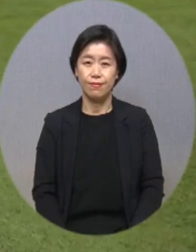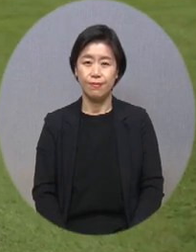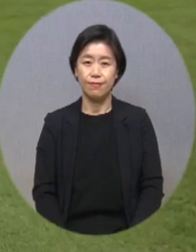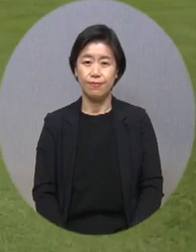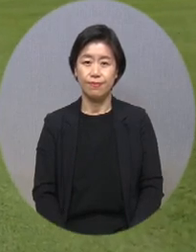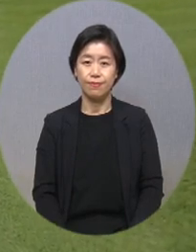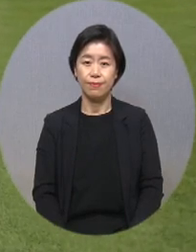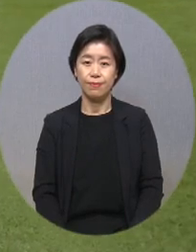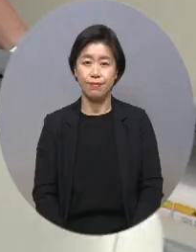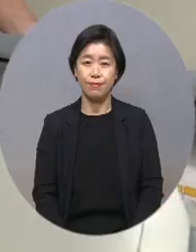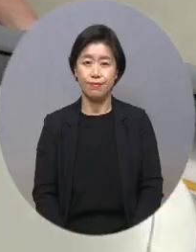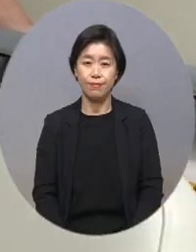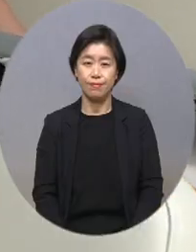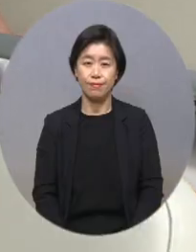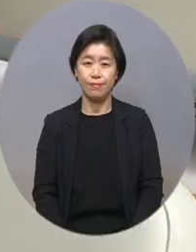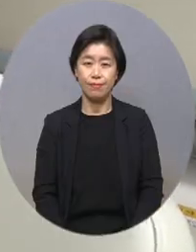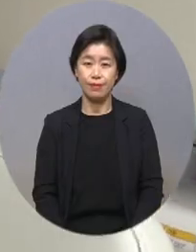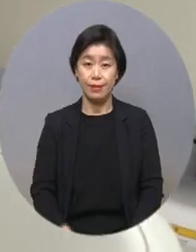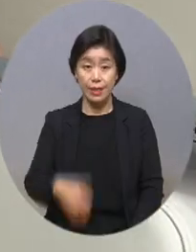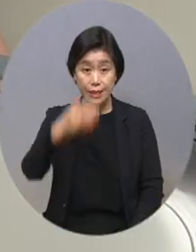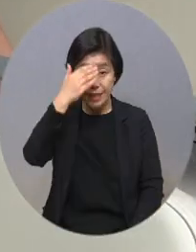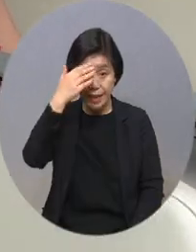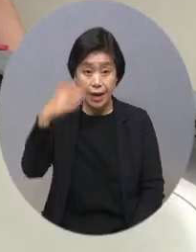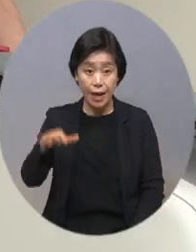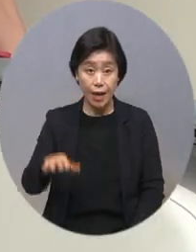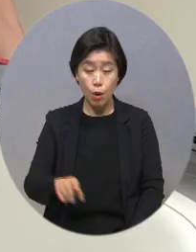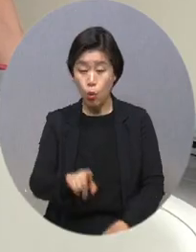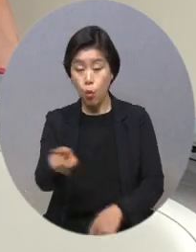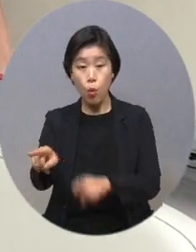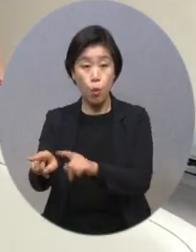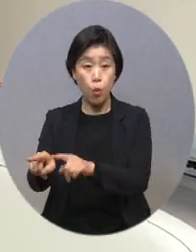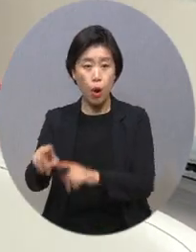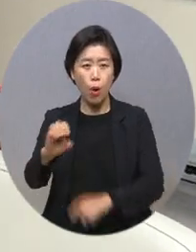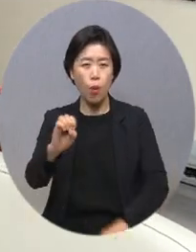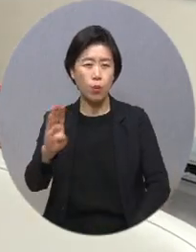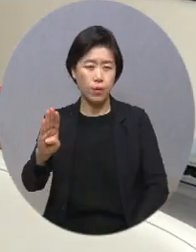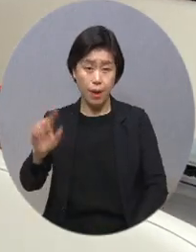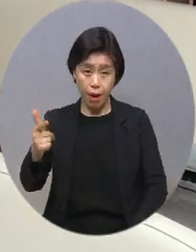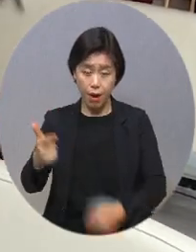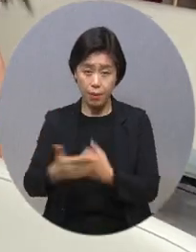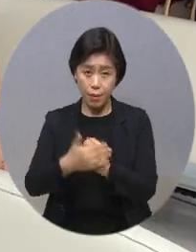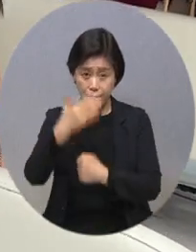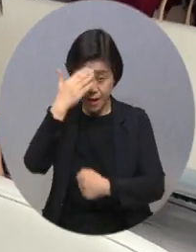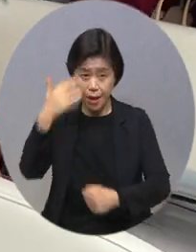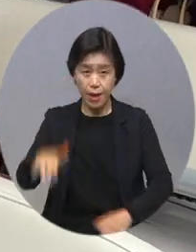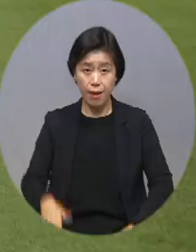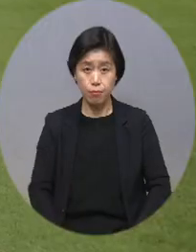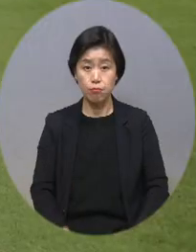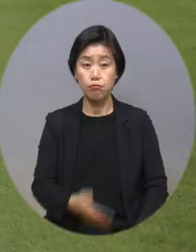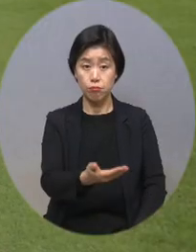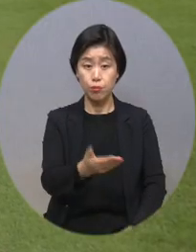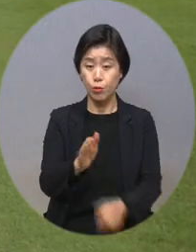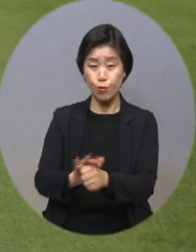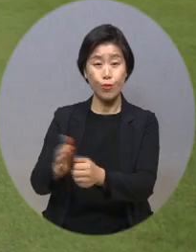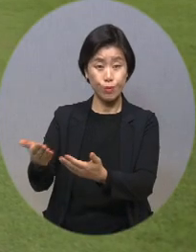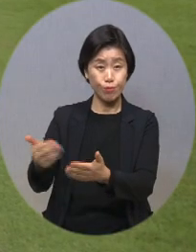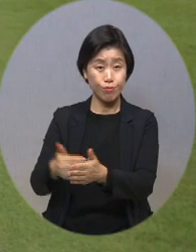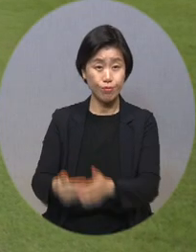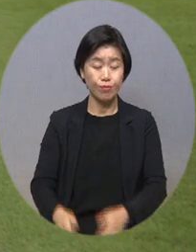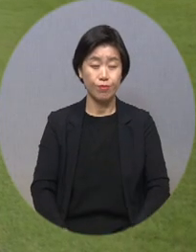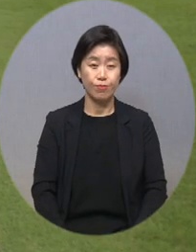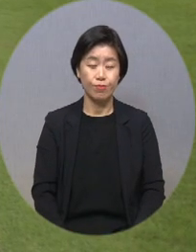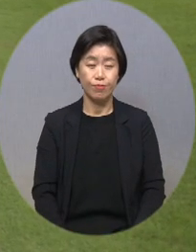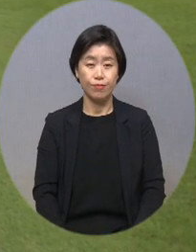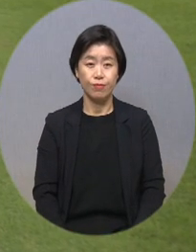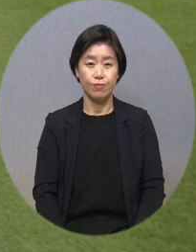한번 찍어보고. 어 다행히 그래도 우측이 오비가 아니어서 다행이야. 그래 진짜 다행이야. 그 오빠 열심히 찾아줬네.